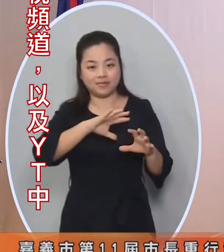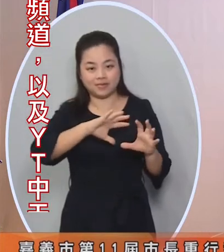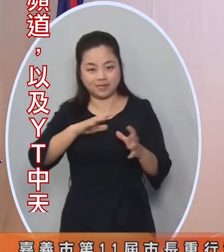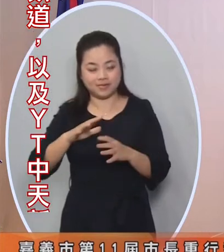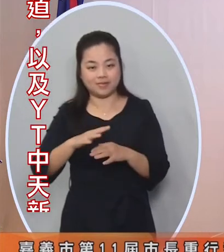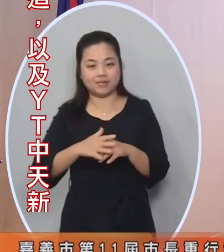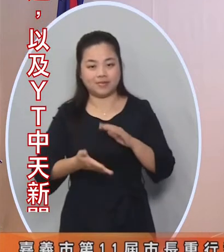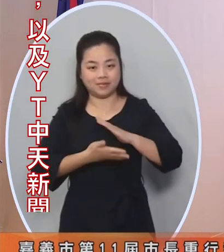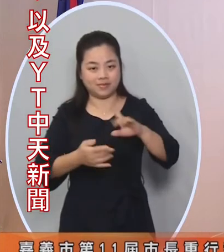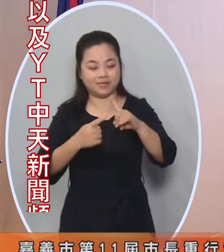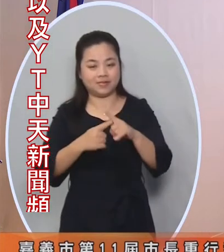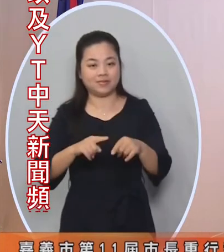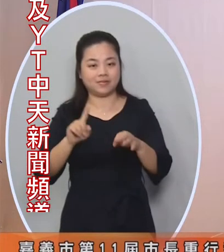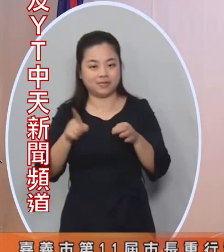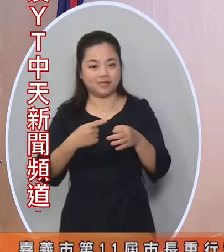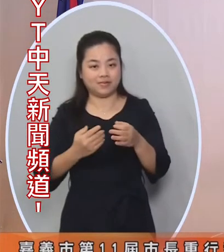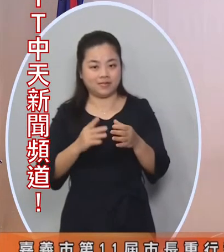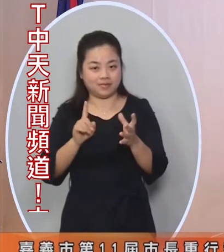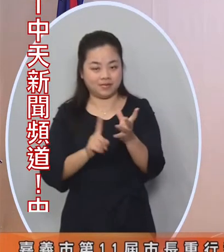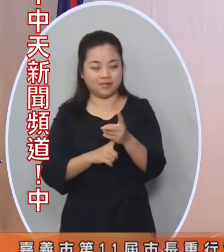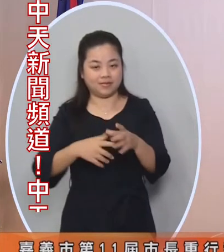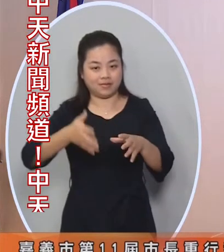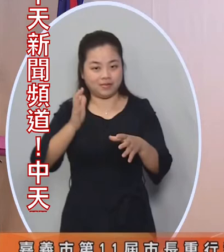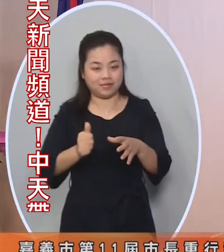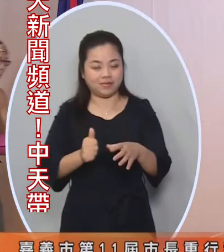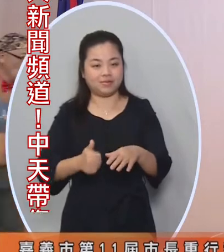人蔡英文总统上台发言。